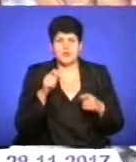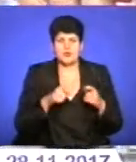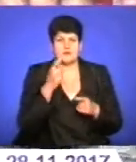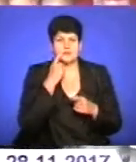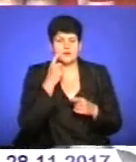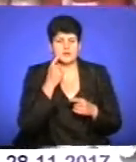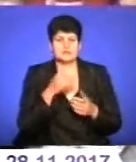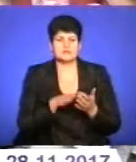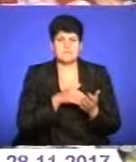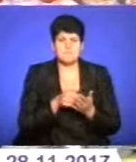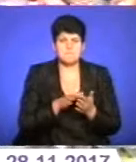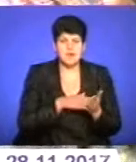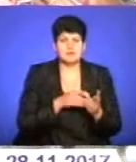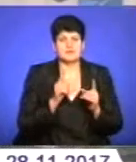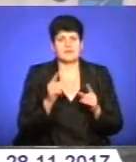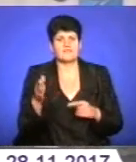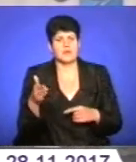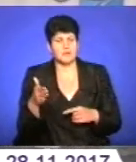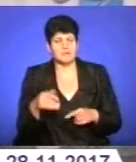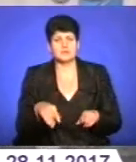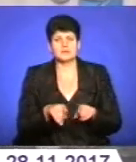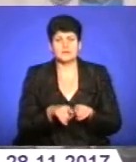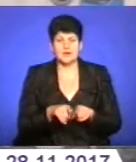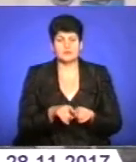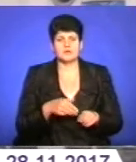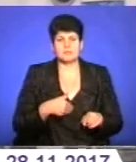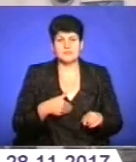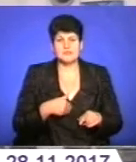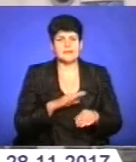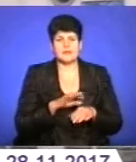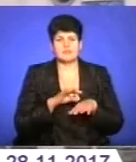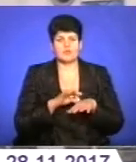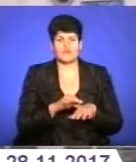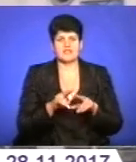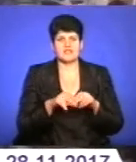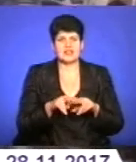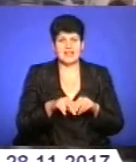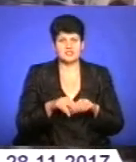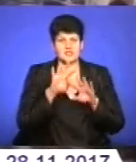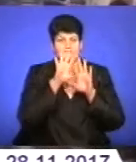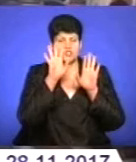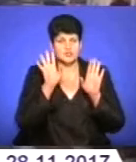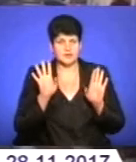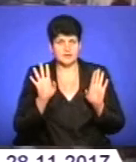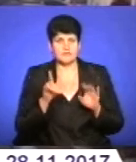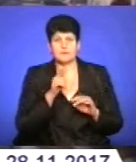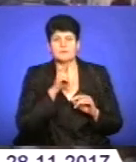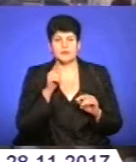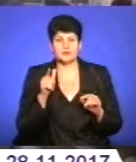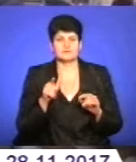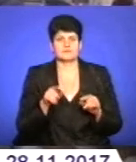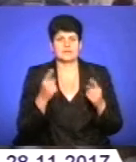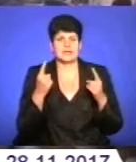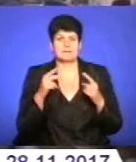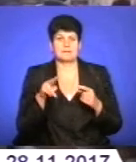масла, в деякі дні – від риби. Також під час посту в церкві не проводять обряди хрещення та вінчання. Втім, в порівнянні з Великим